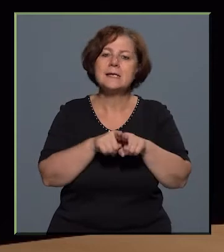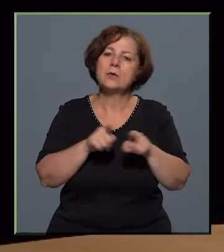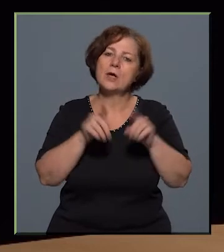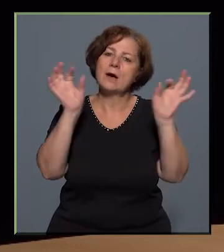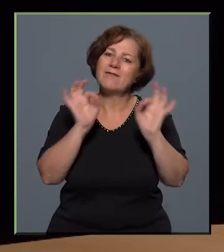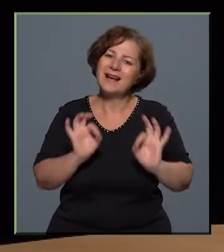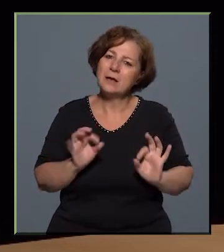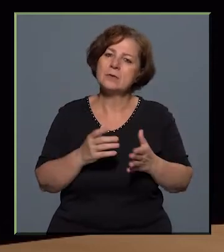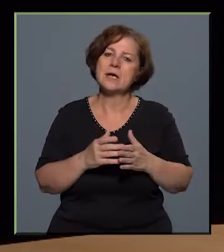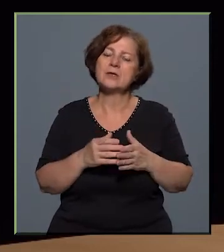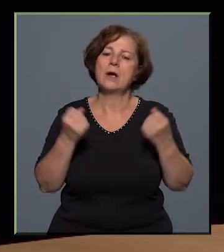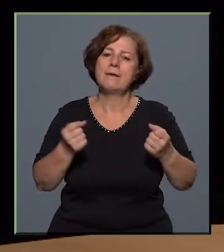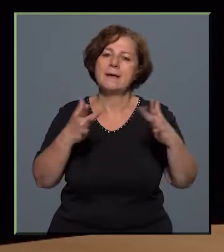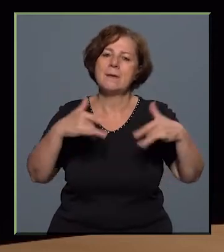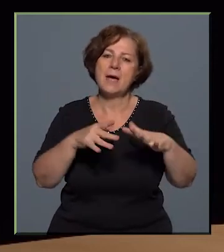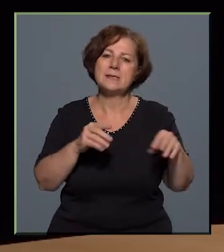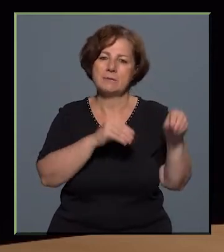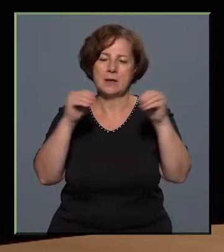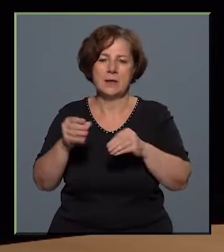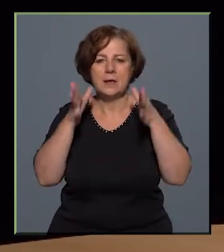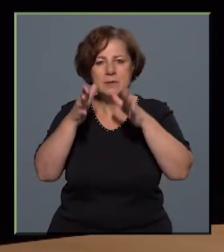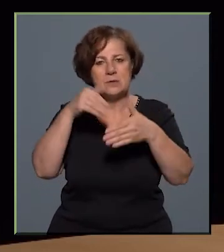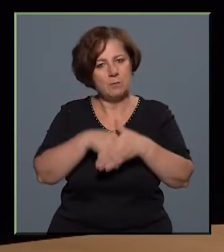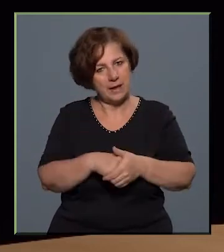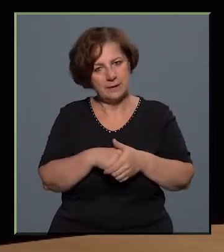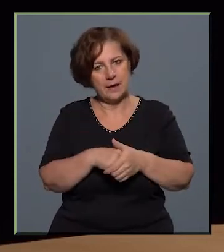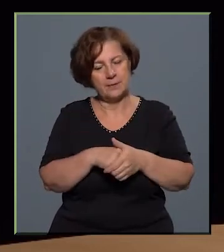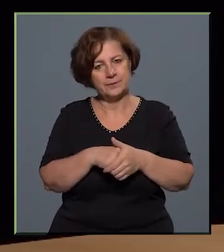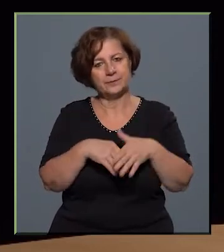olyan vállalkozások, akik nehezebb helyzetbe kerülnek, még bízom benne, hogy